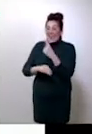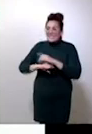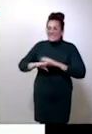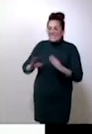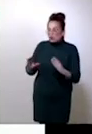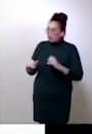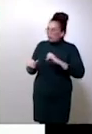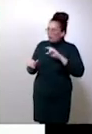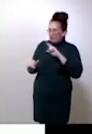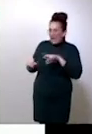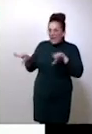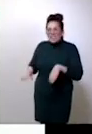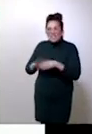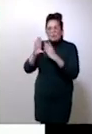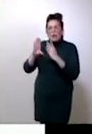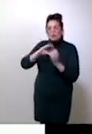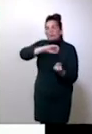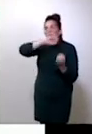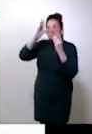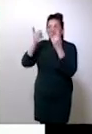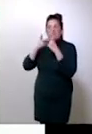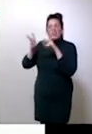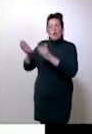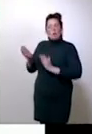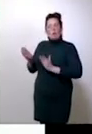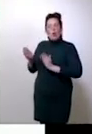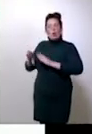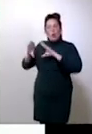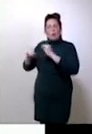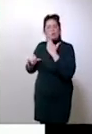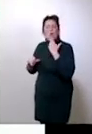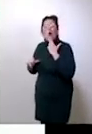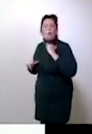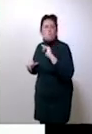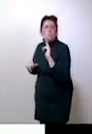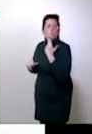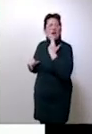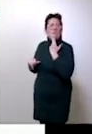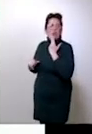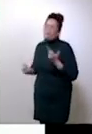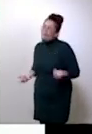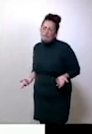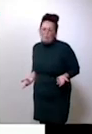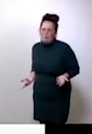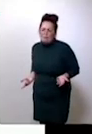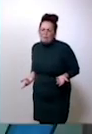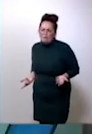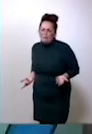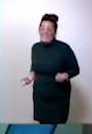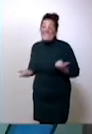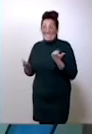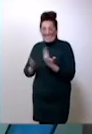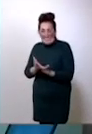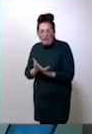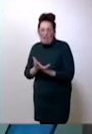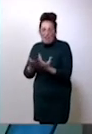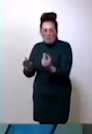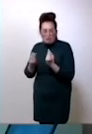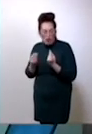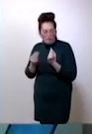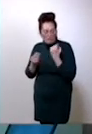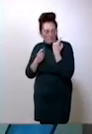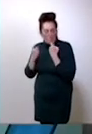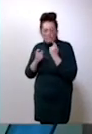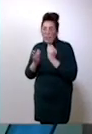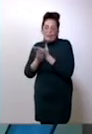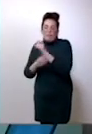évidemment non. On le sait tous ici. Donc là, il y a un vrai sujet d'intervention, parce qu'à titre